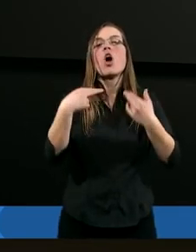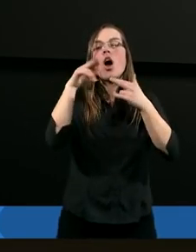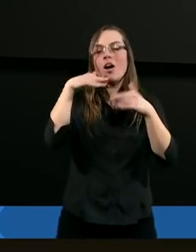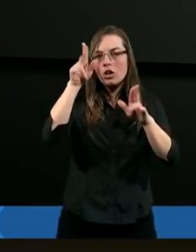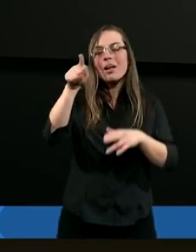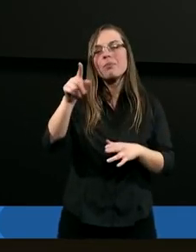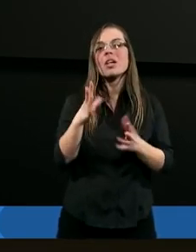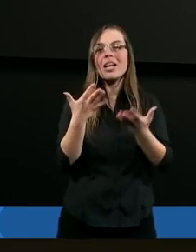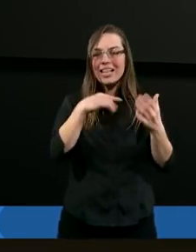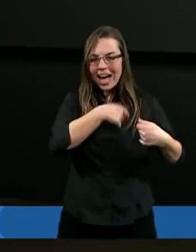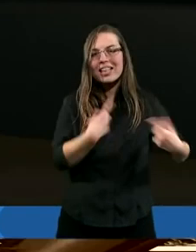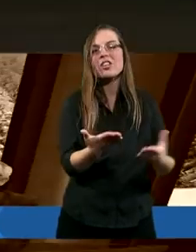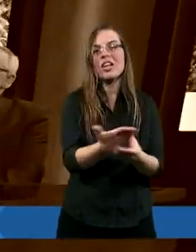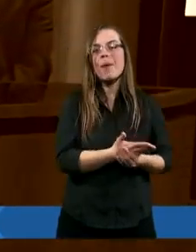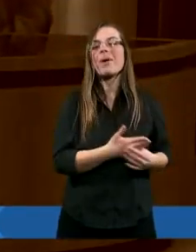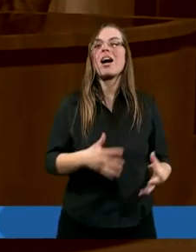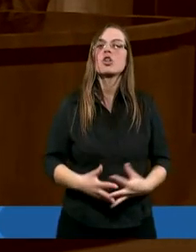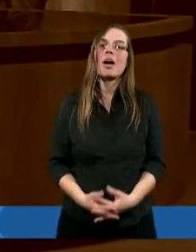Serdecznie zapraszam.